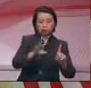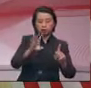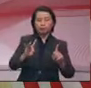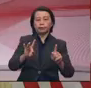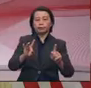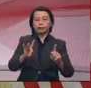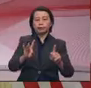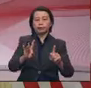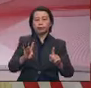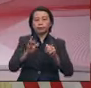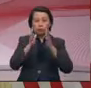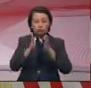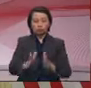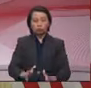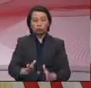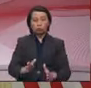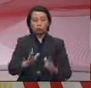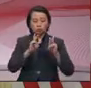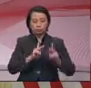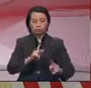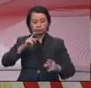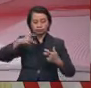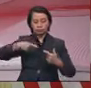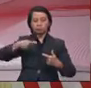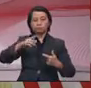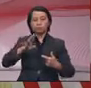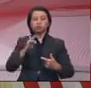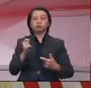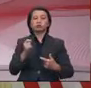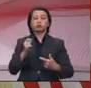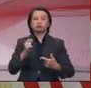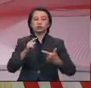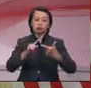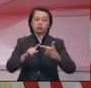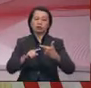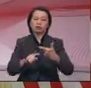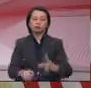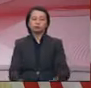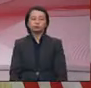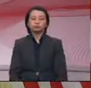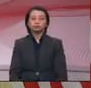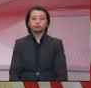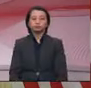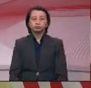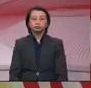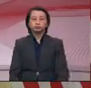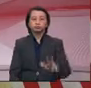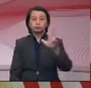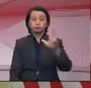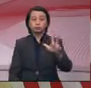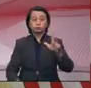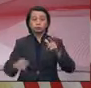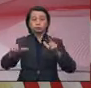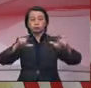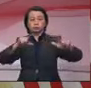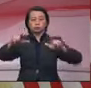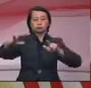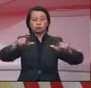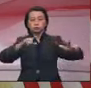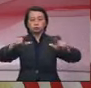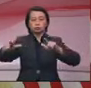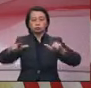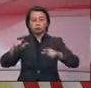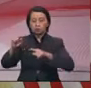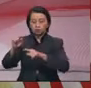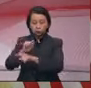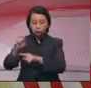128 anggota pihak berkuasa tempatan ataupun PBT. 3 jentera JBPM